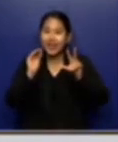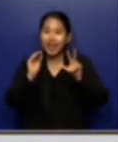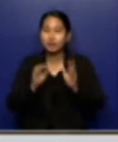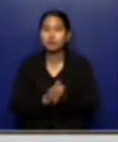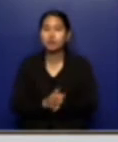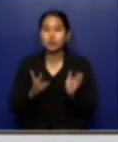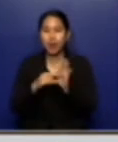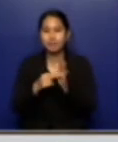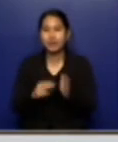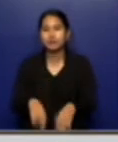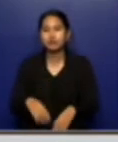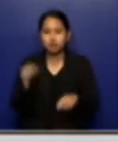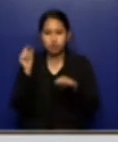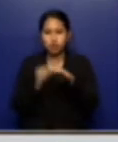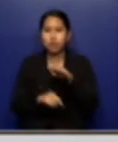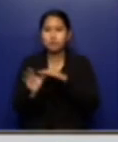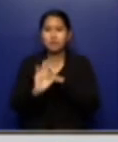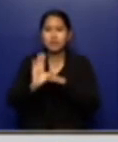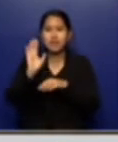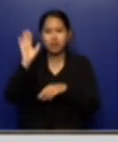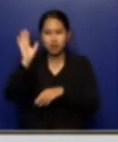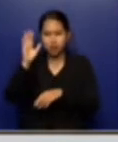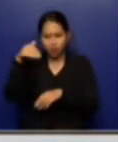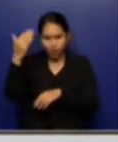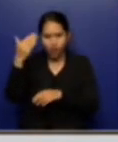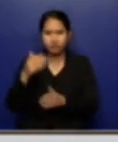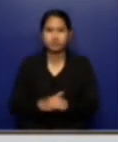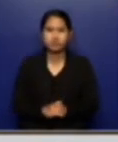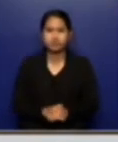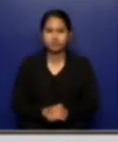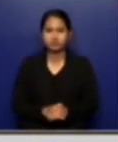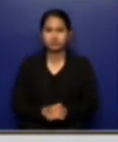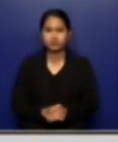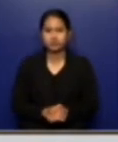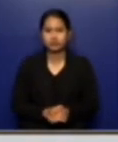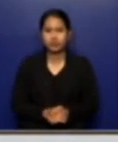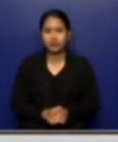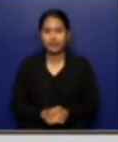ตเรื่องนี้ก่อนนะครับก่อนจะให้เป็น3ดาว